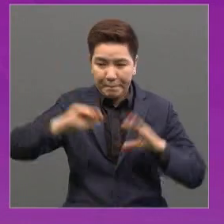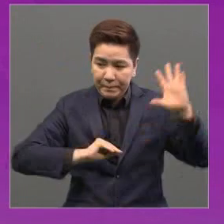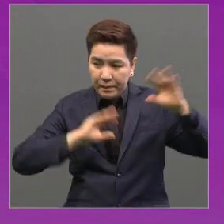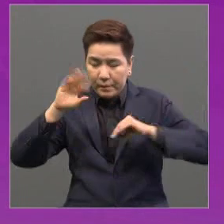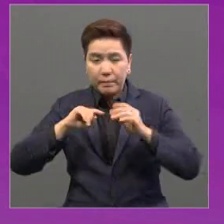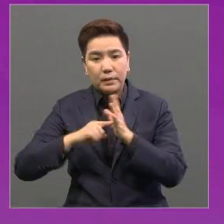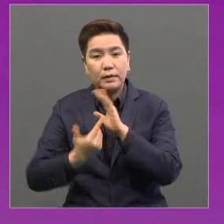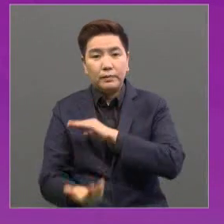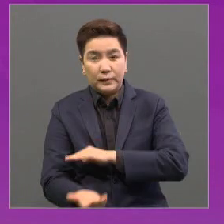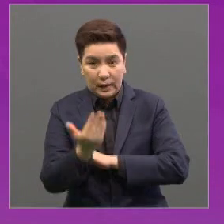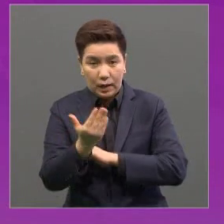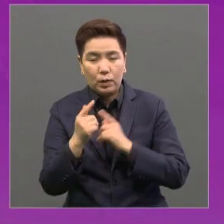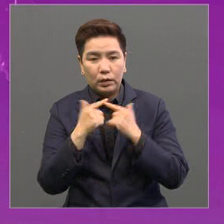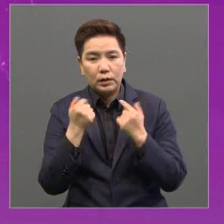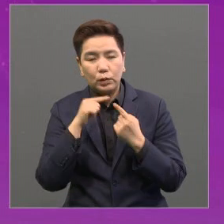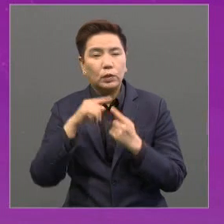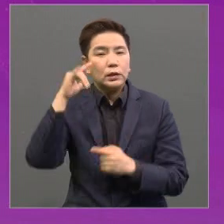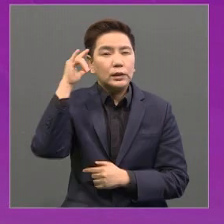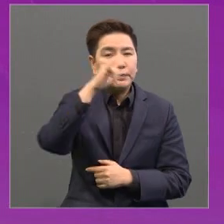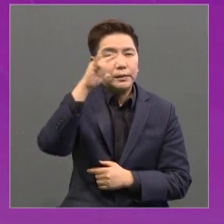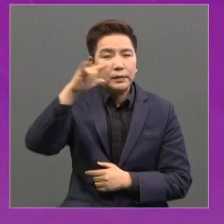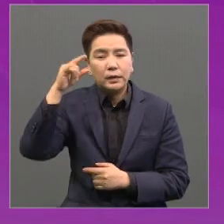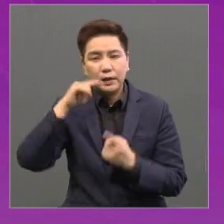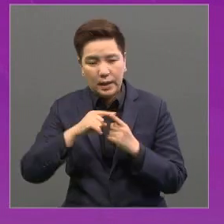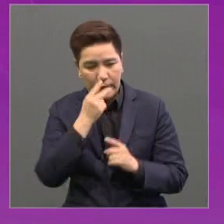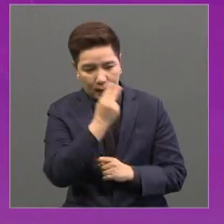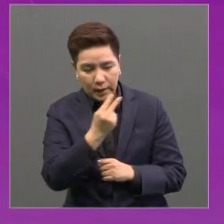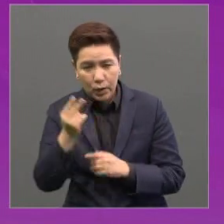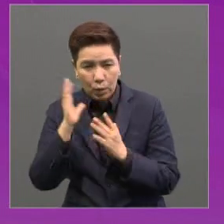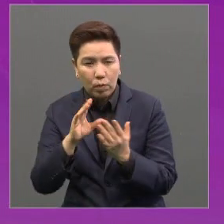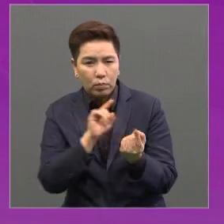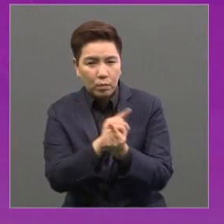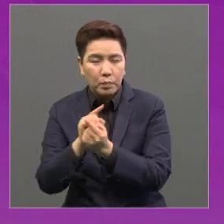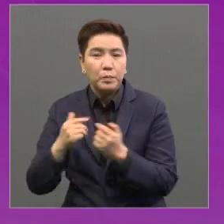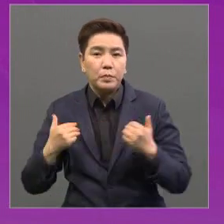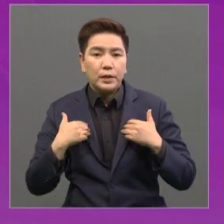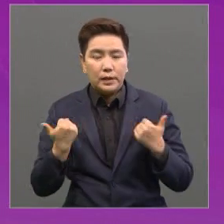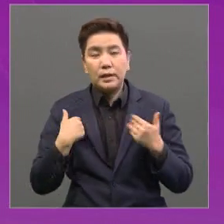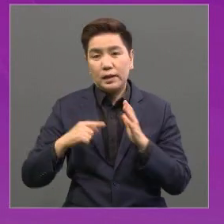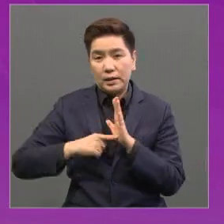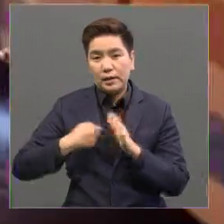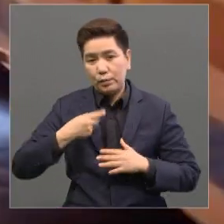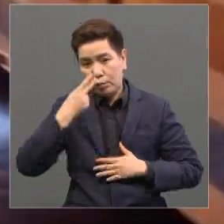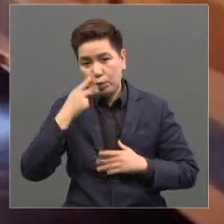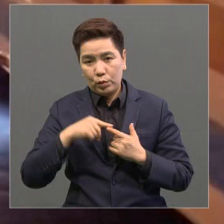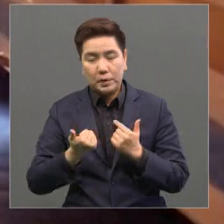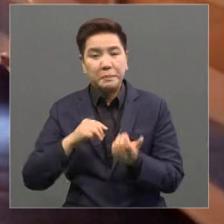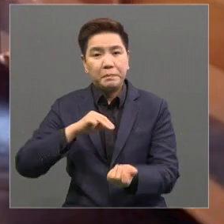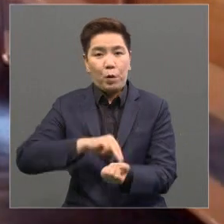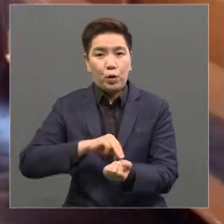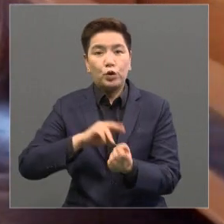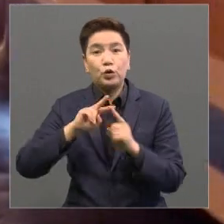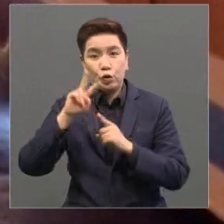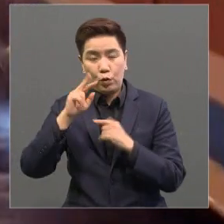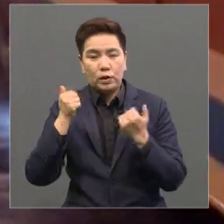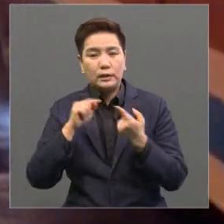ตั้งแต่เช้ามืดหรือว่าแม้แต่ตามสนามบินก็ยังคงเห็นผู้คนหนาแน่นกันทีเดียวครับไปเริ่มดูที่สถานีขนส่งหมอชิต 2